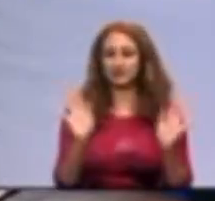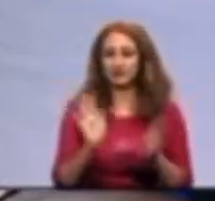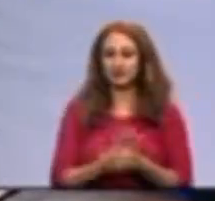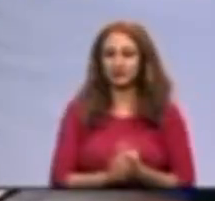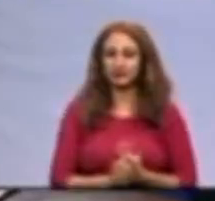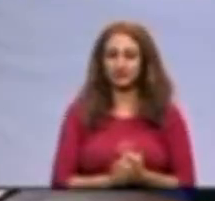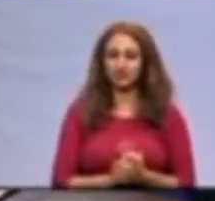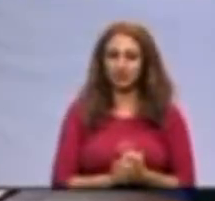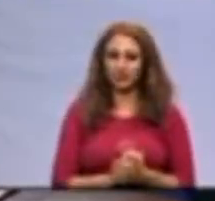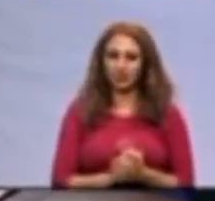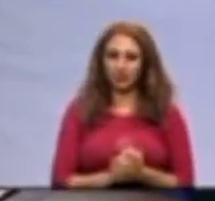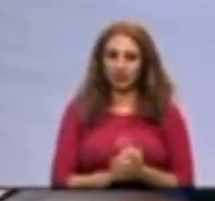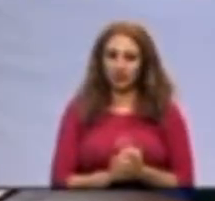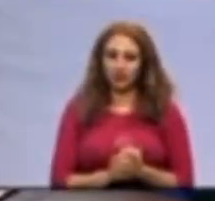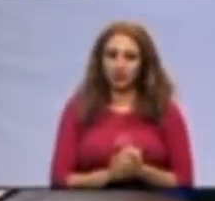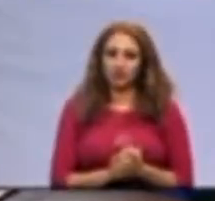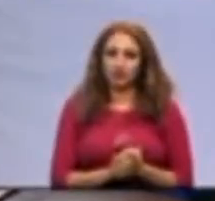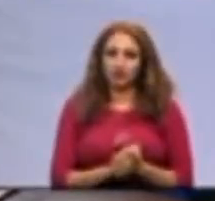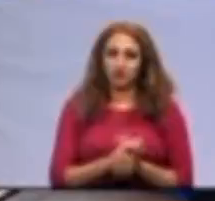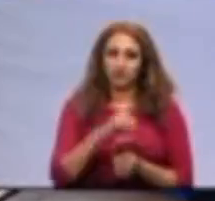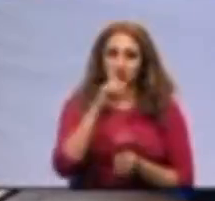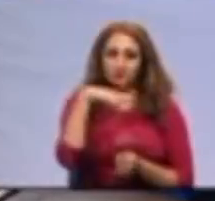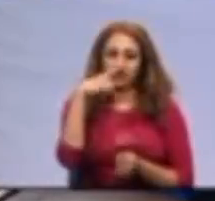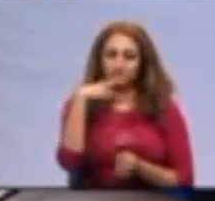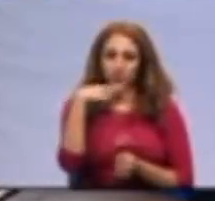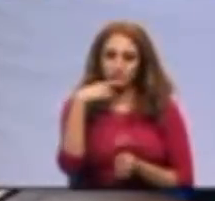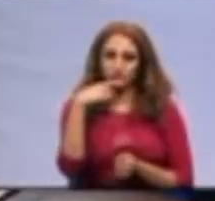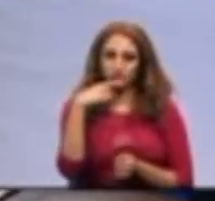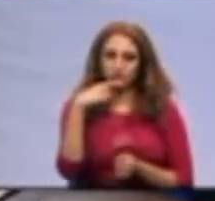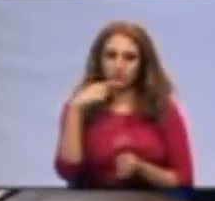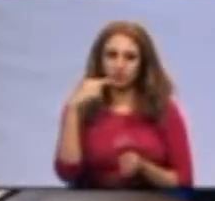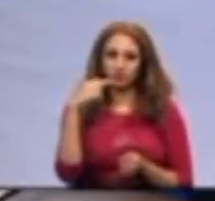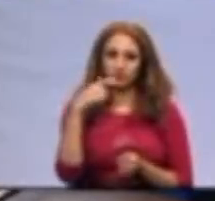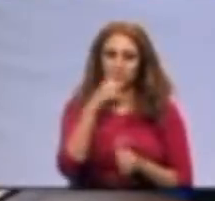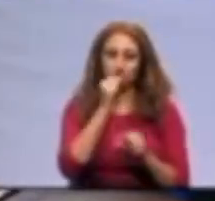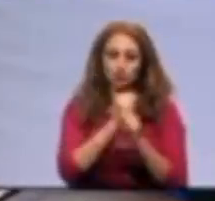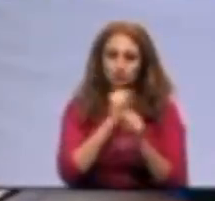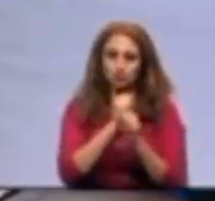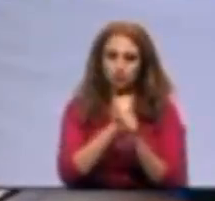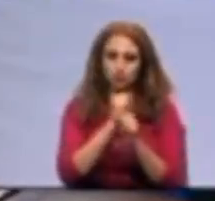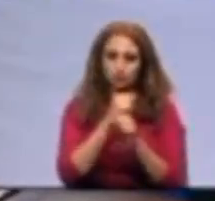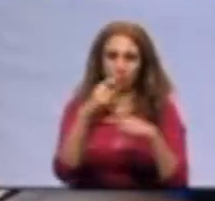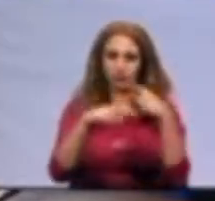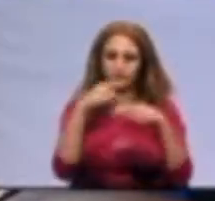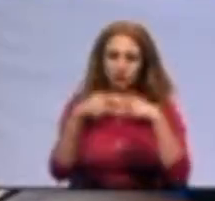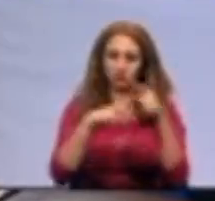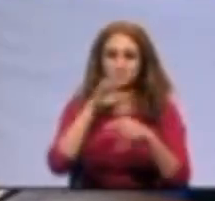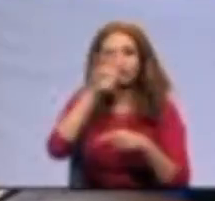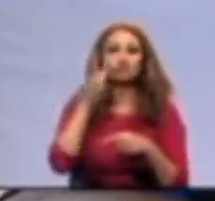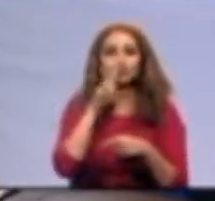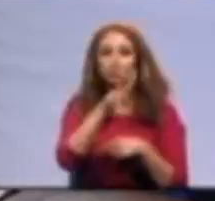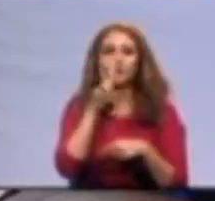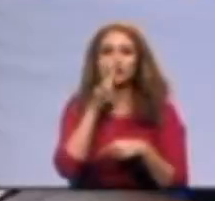الكليب. وصراحة كنت بعده خيي ميت جديد، يعني كان صار له سنة وشوي، فكنت مترددة.